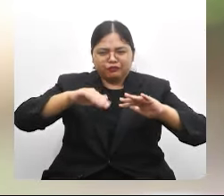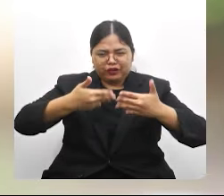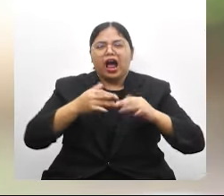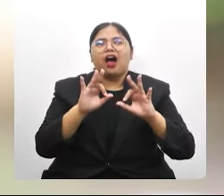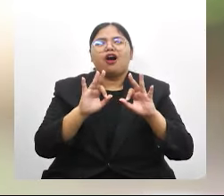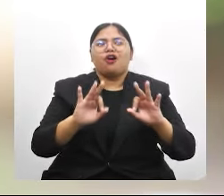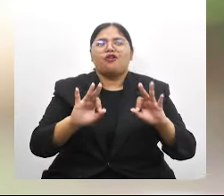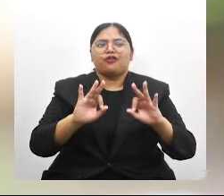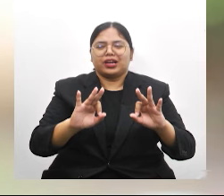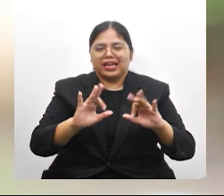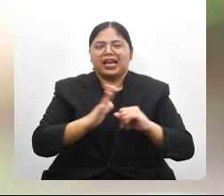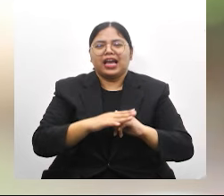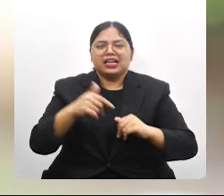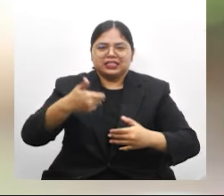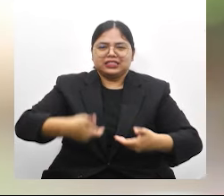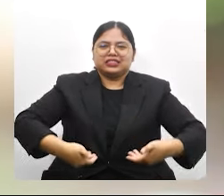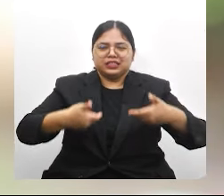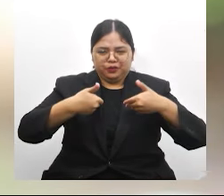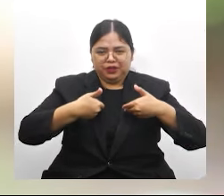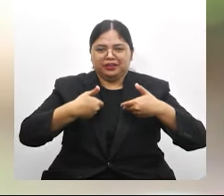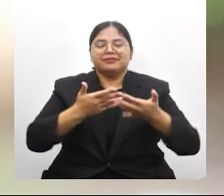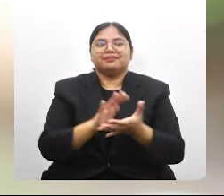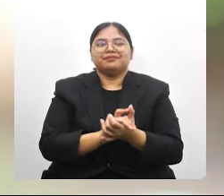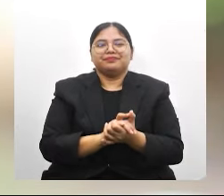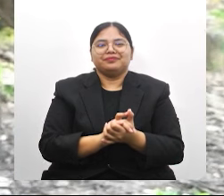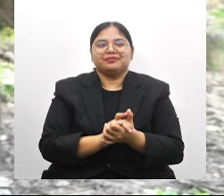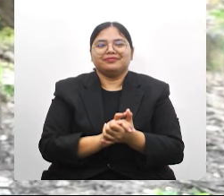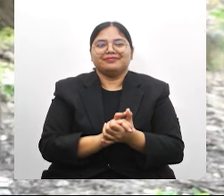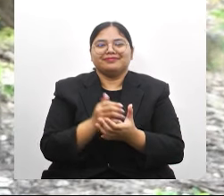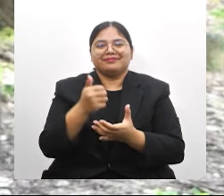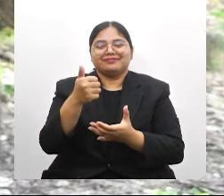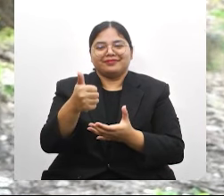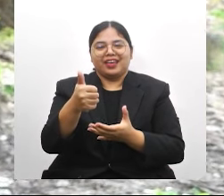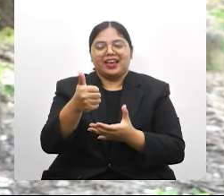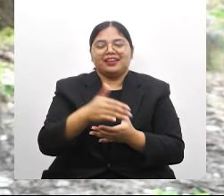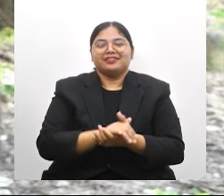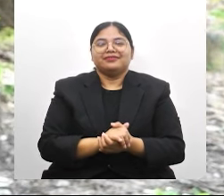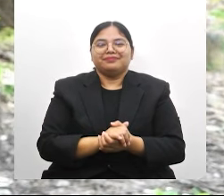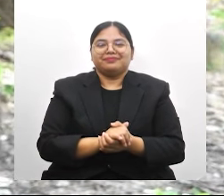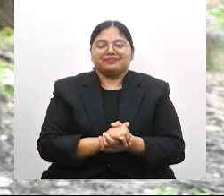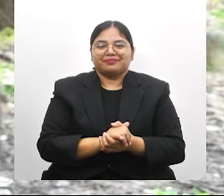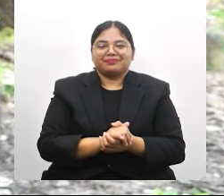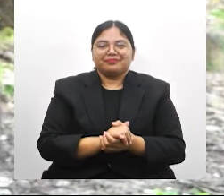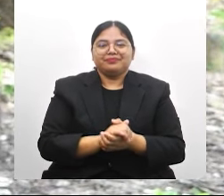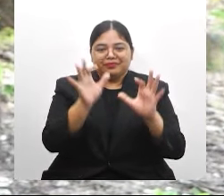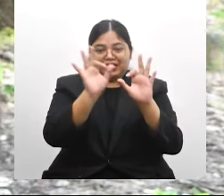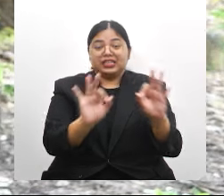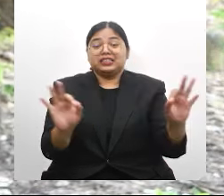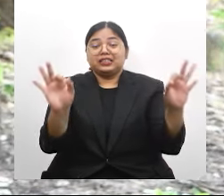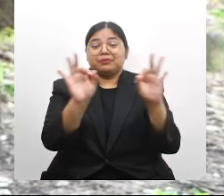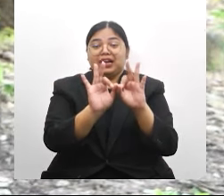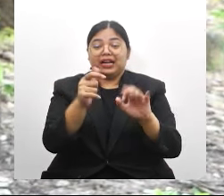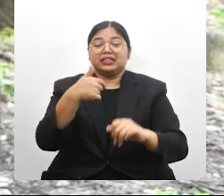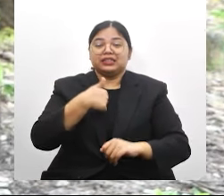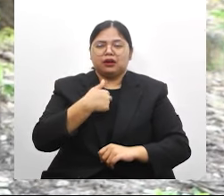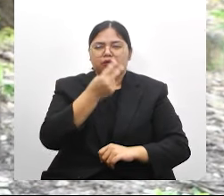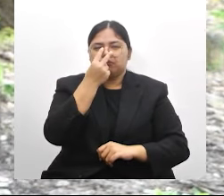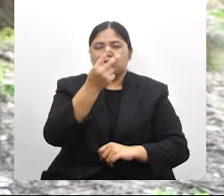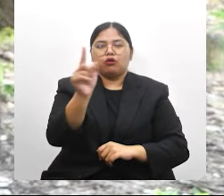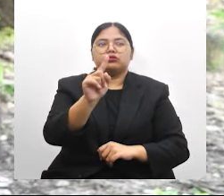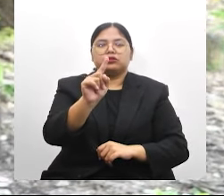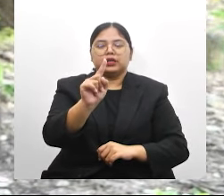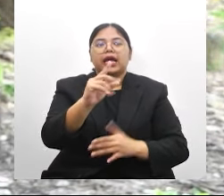สามารถครองครองชีพประจำวันได้ครับดังนั้นเนี่ยเอ่อสิ่งที่สำคัญที่สุดก็คือเอ่อเรื่อง